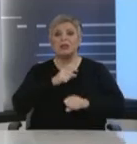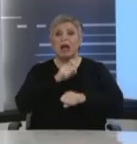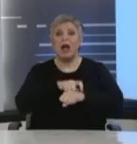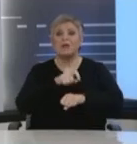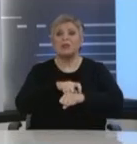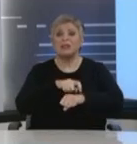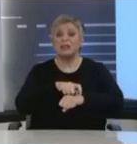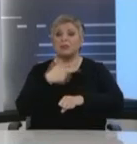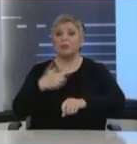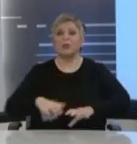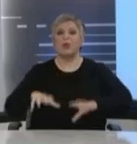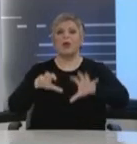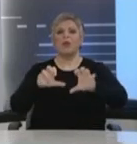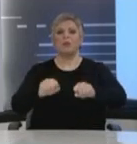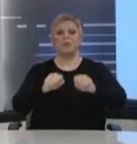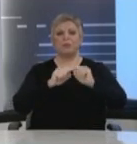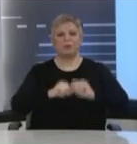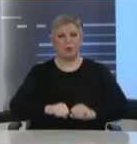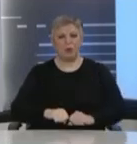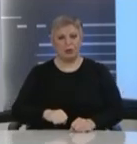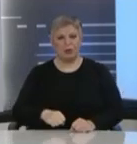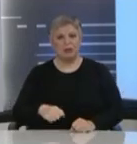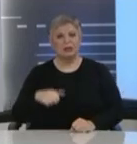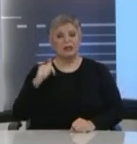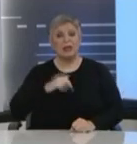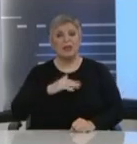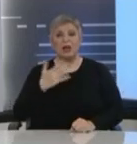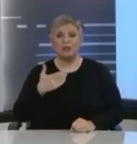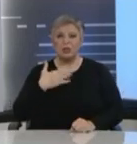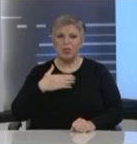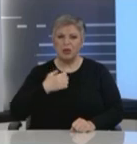την εξουσία, γιατί είμαστε στην εξουσία, αλλά δεν την έχουμε κατακτήσει όπως θα θέλαμε».